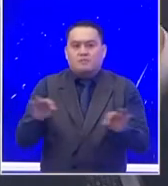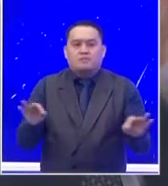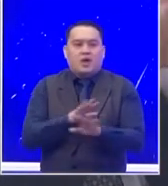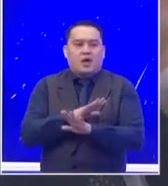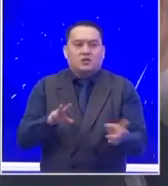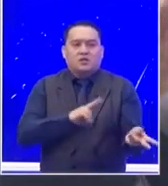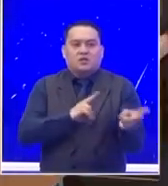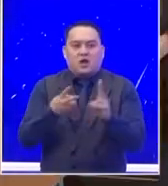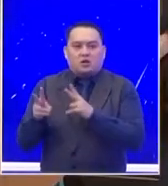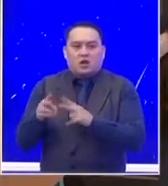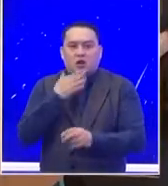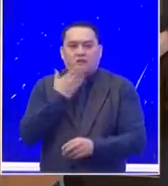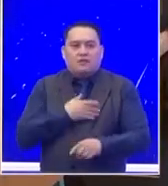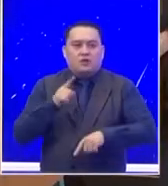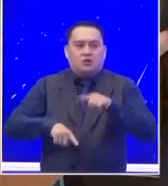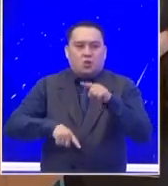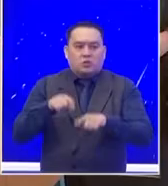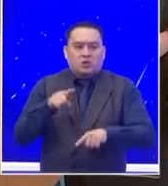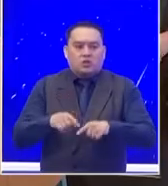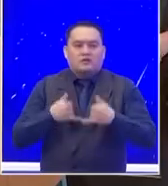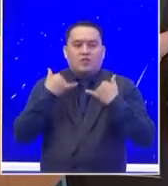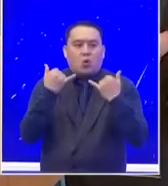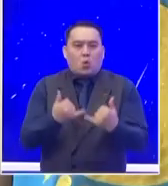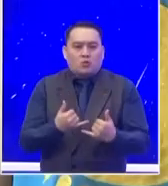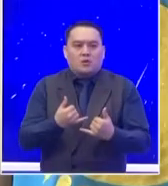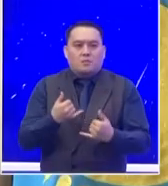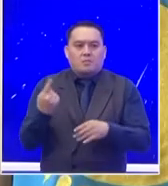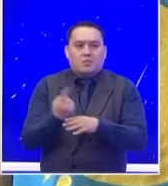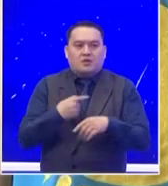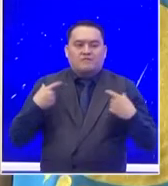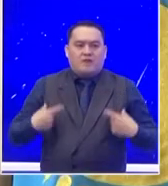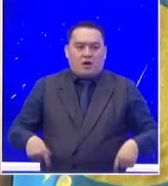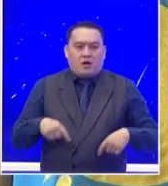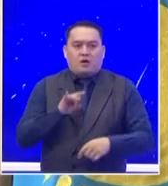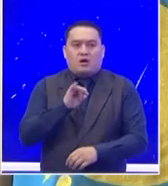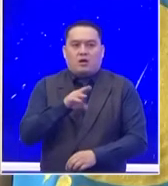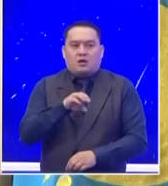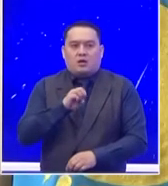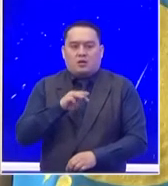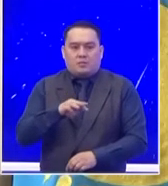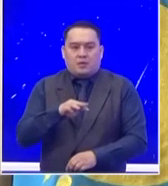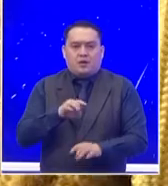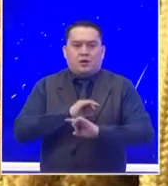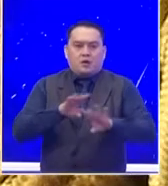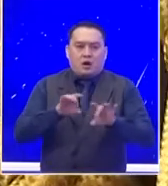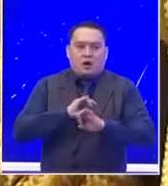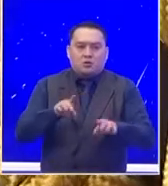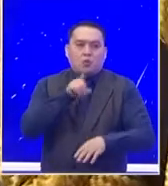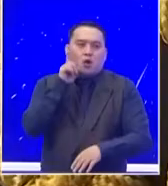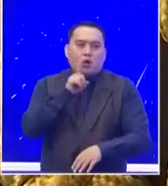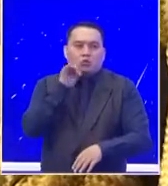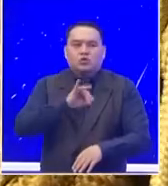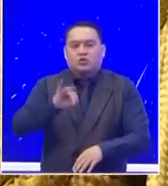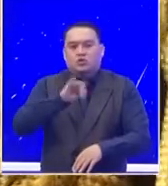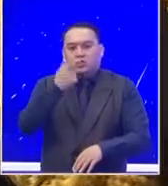и танцевальные номера патриотического содержания. В свою очередь капитан первого ранга в отставке Рахим Киргабаков поделился с учащейся молодежью